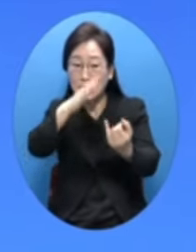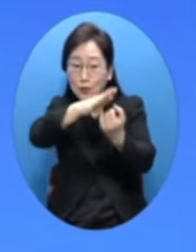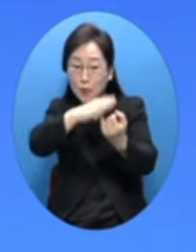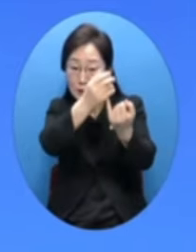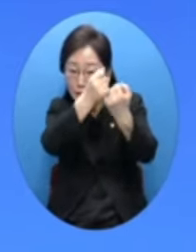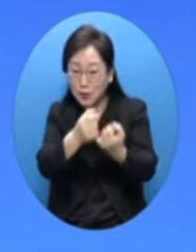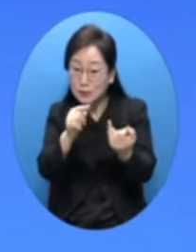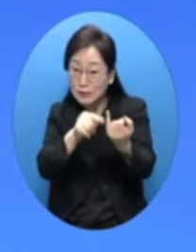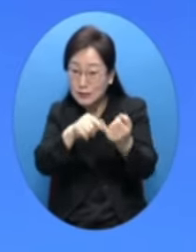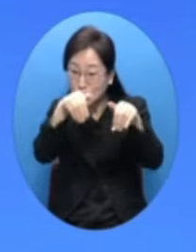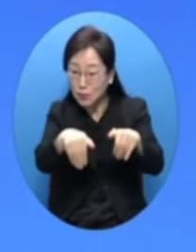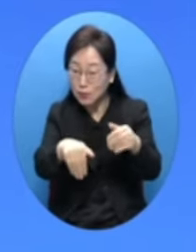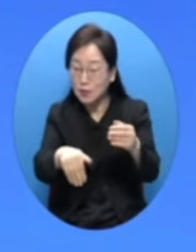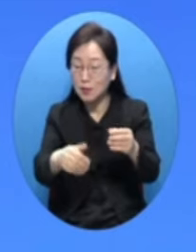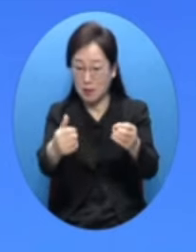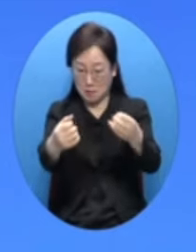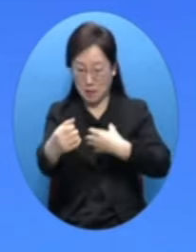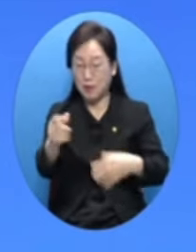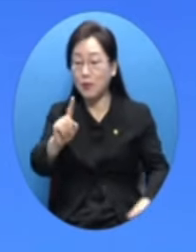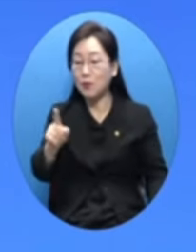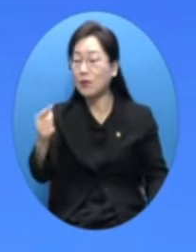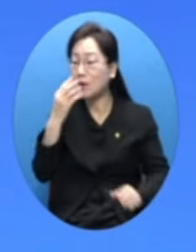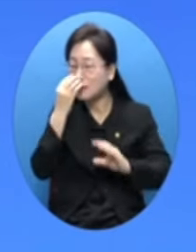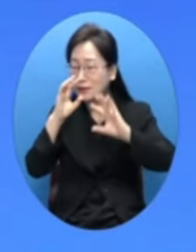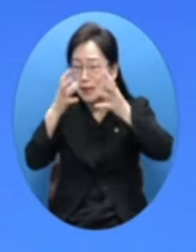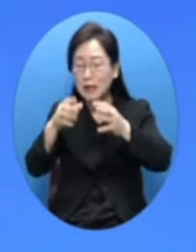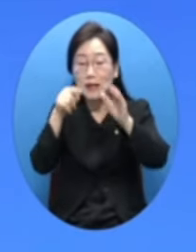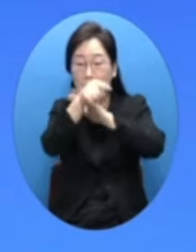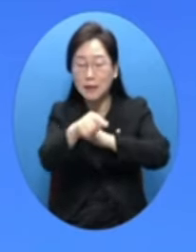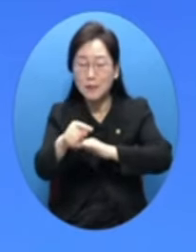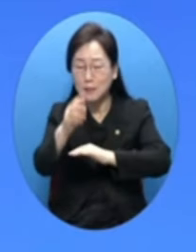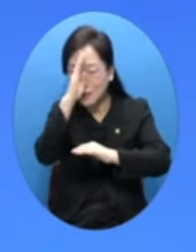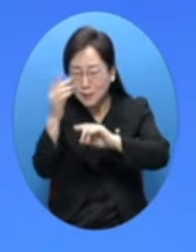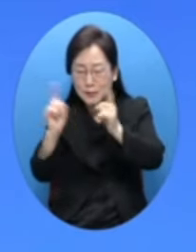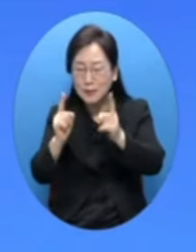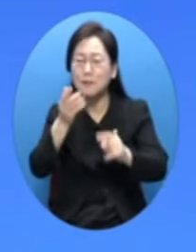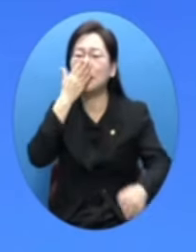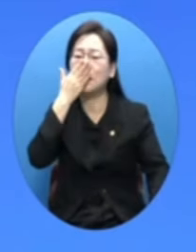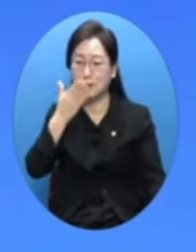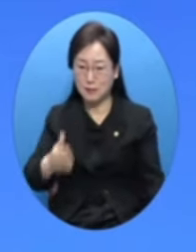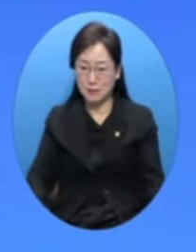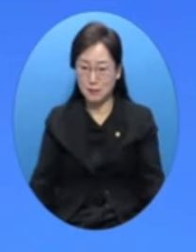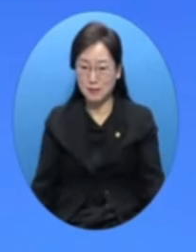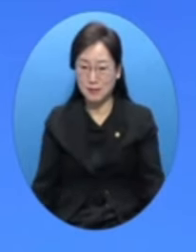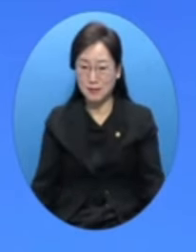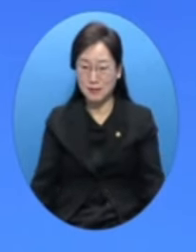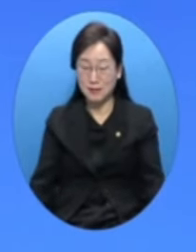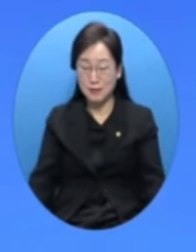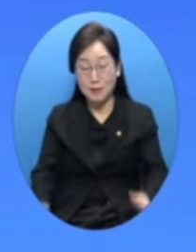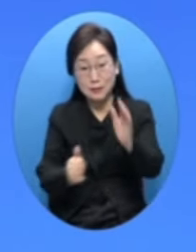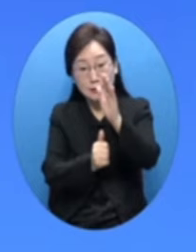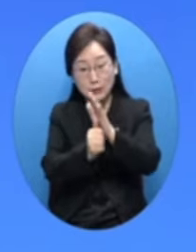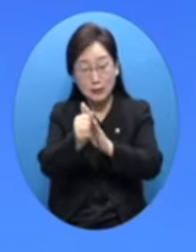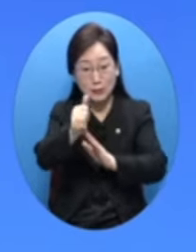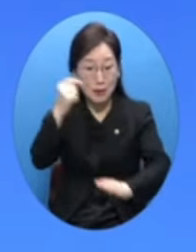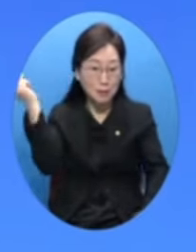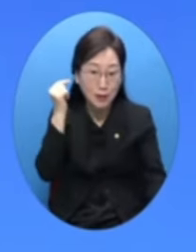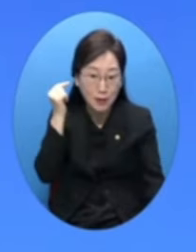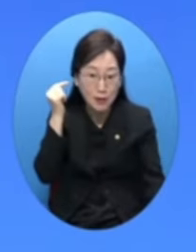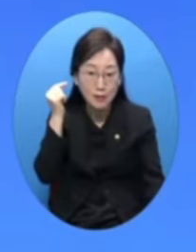가면 알았는데 이스라엘에 가면 당신의 병을 고칠 사람이 있다고 합니다. 이 희망의 소식을 들으니까